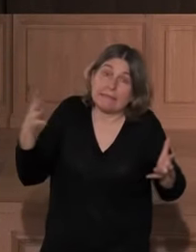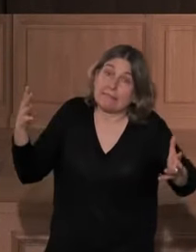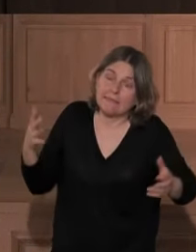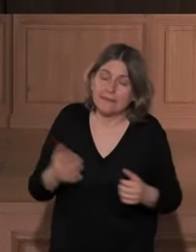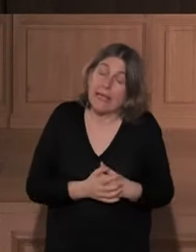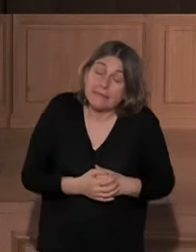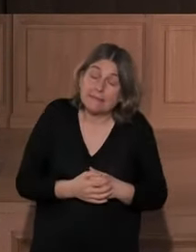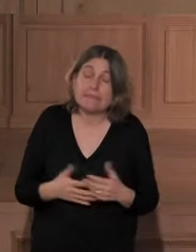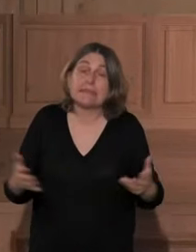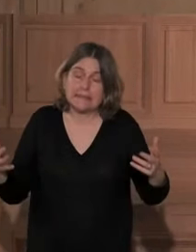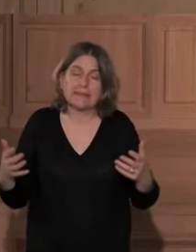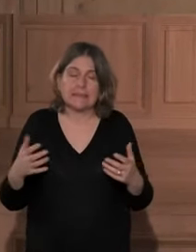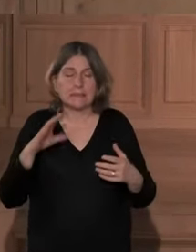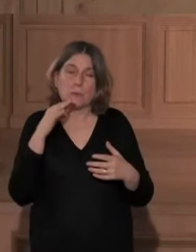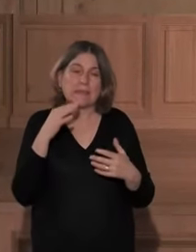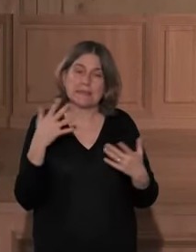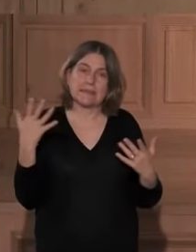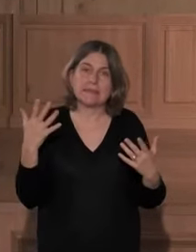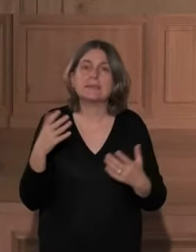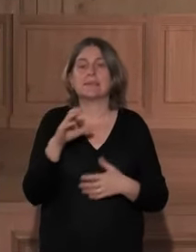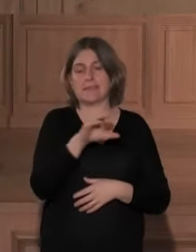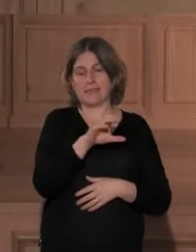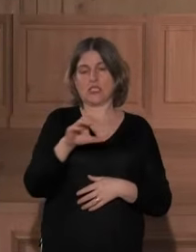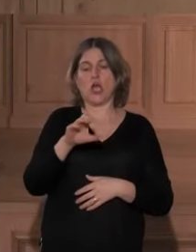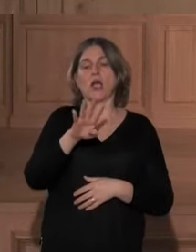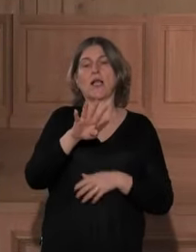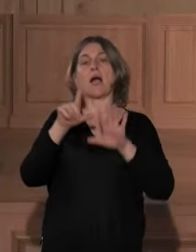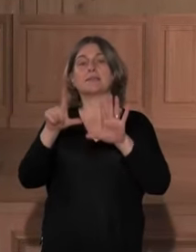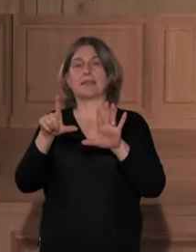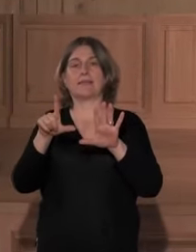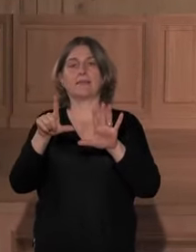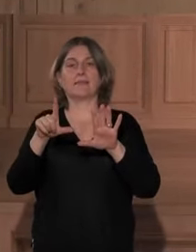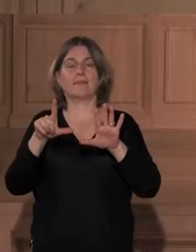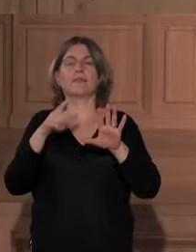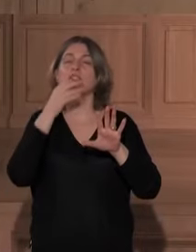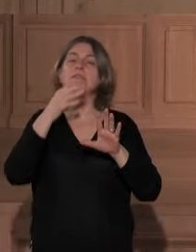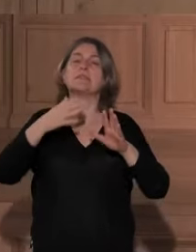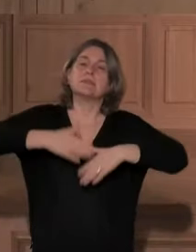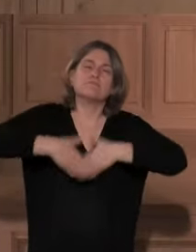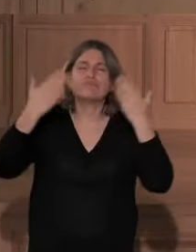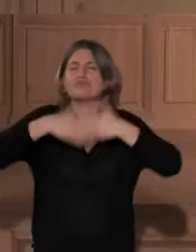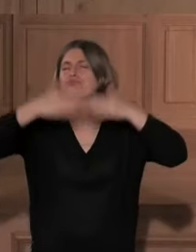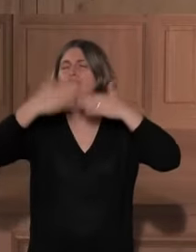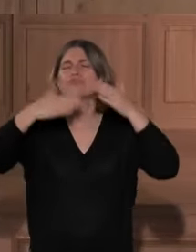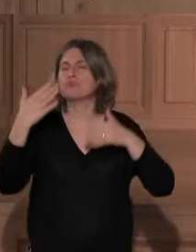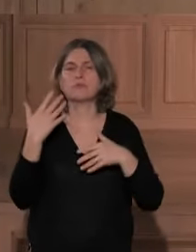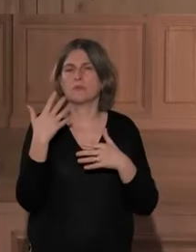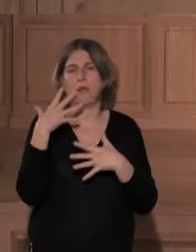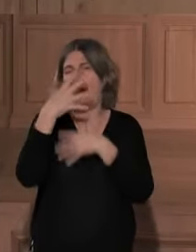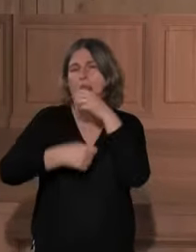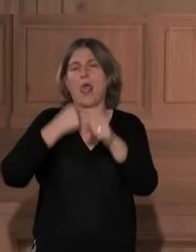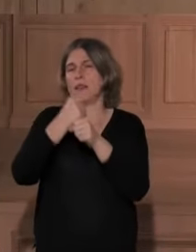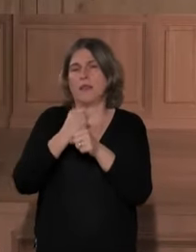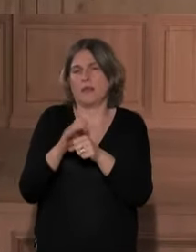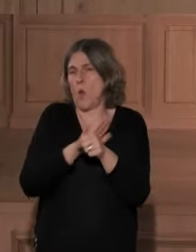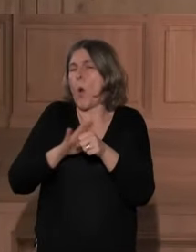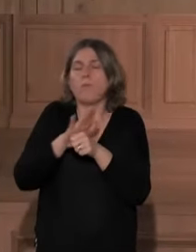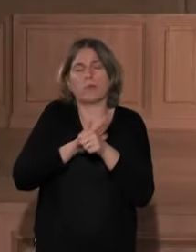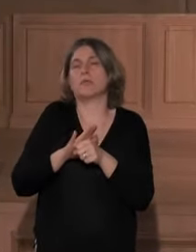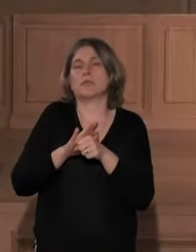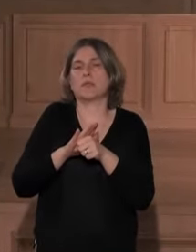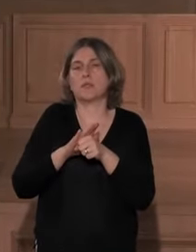une expression. Il y a beaucoup sur ces 147. Quand je dis 24 heures sur 24, 365 jours par